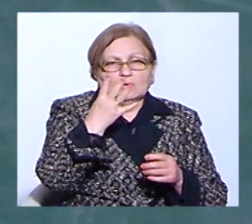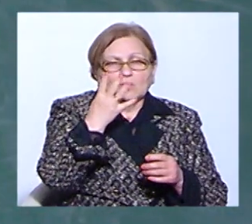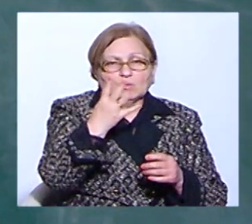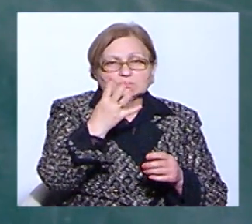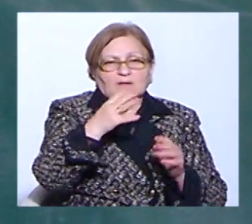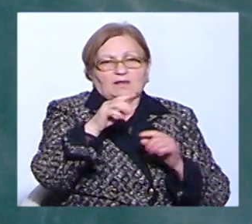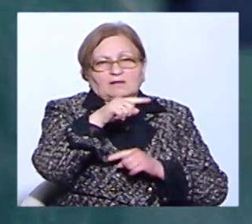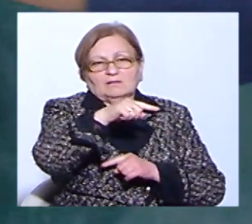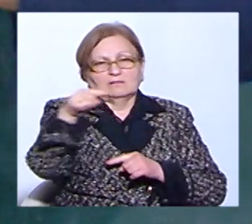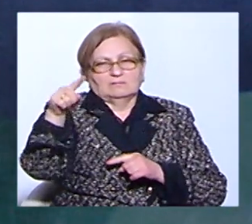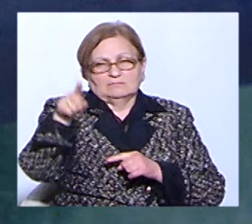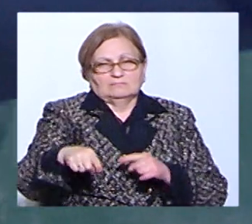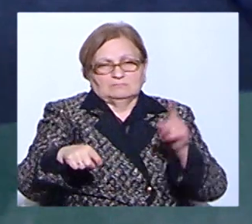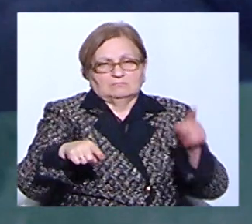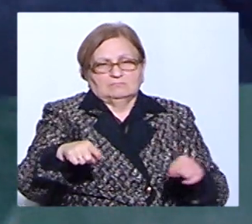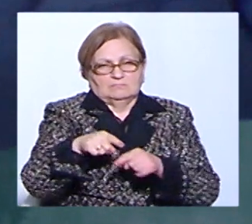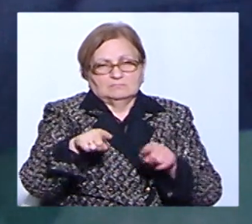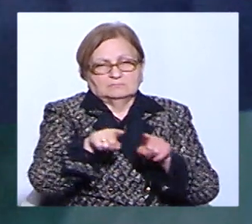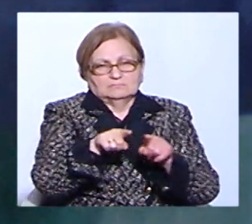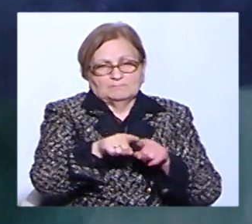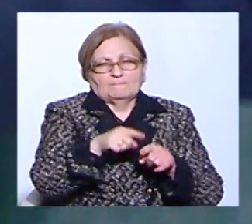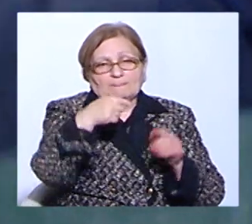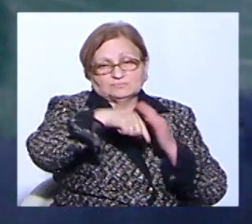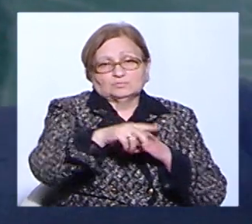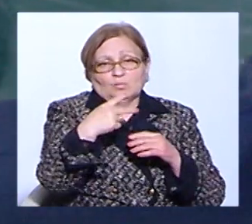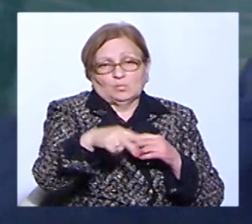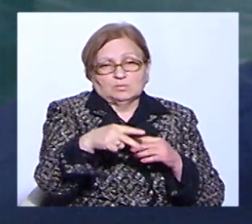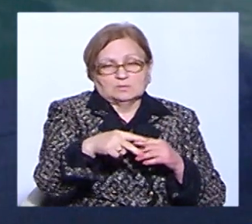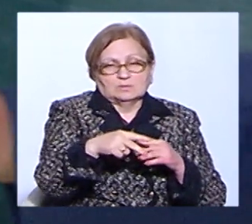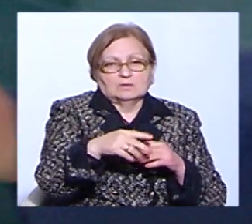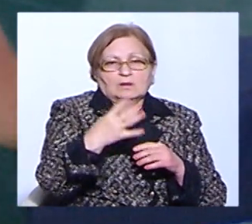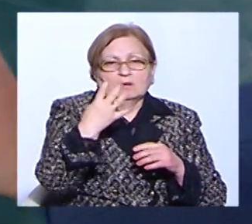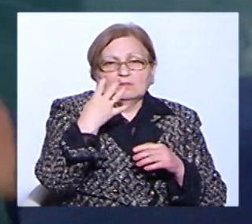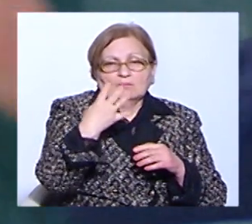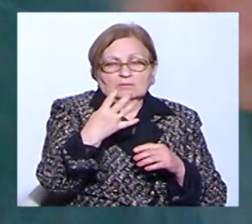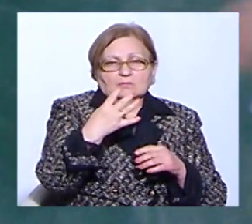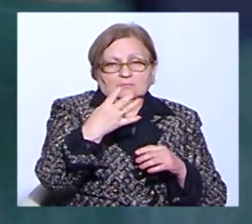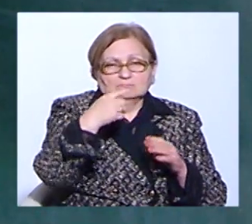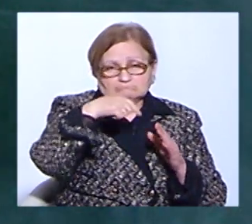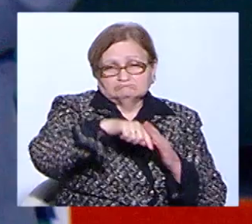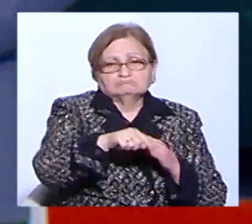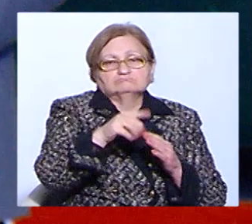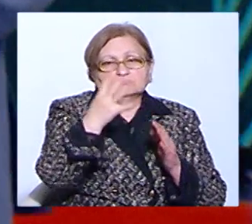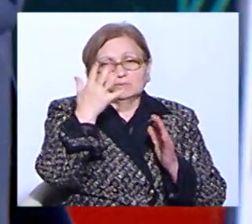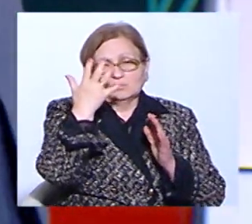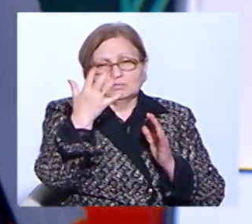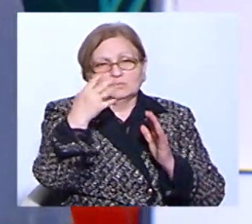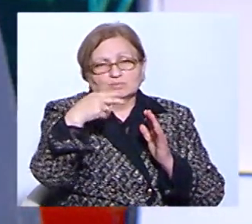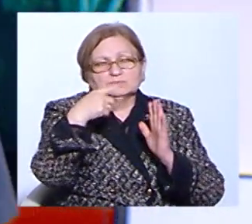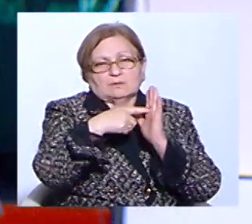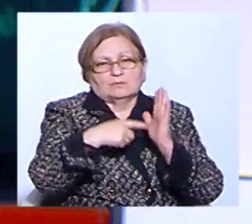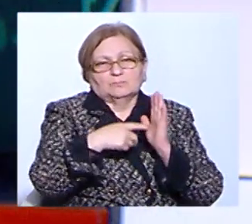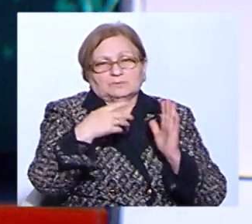გვერდი. შესაბამისად პერიმეტრი თუ არის 20, გვერდს ვიღებთ 5, 20 გაყოფილი 4-ზე,